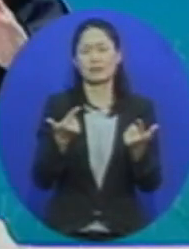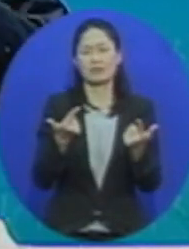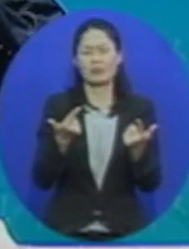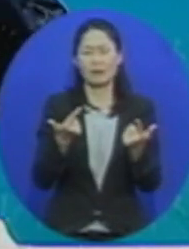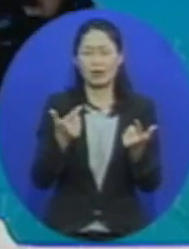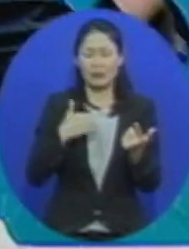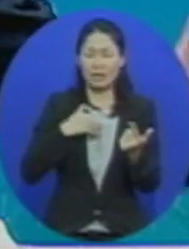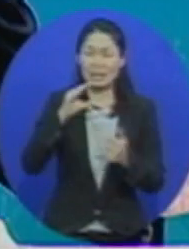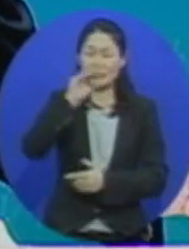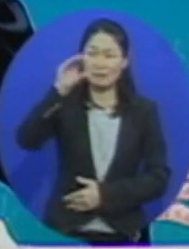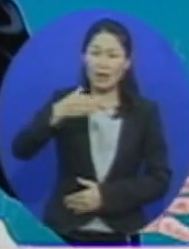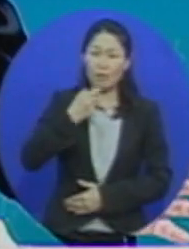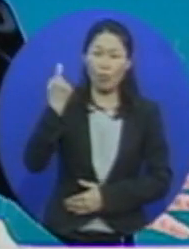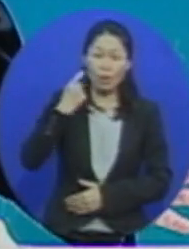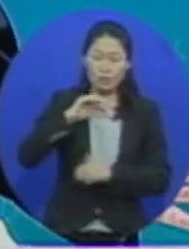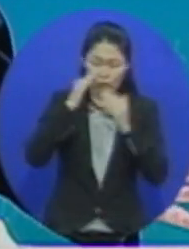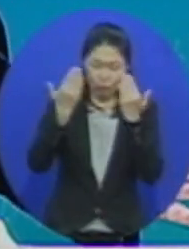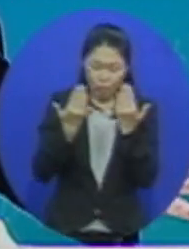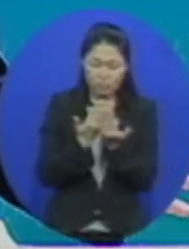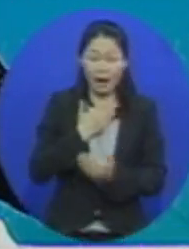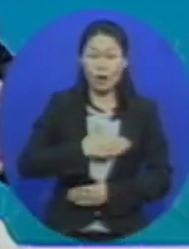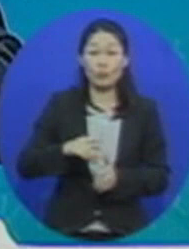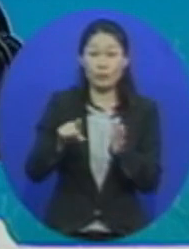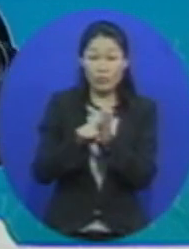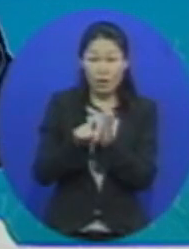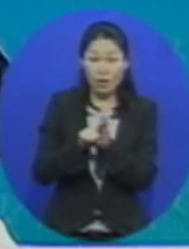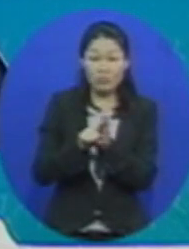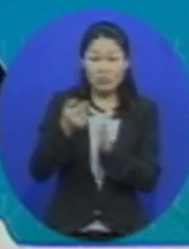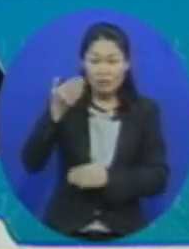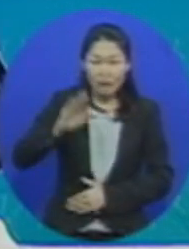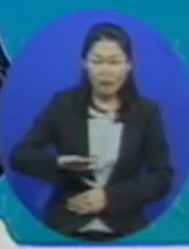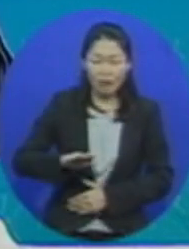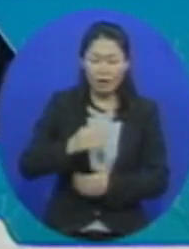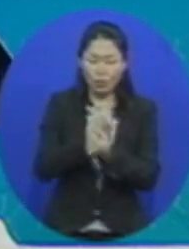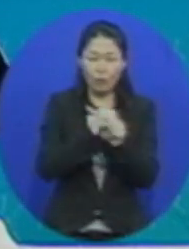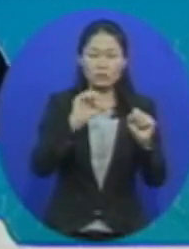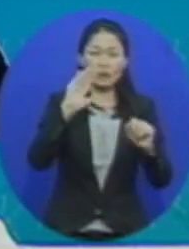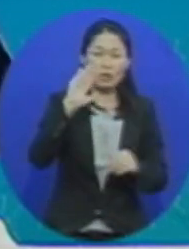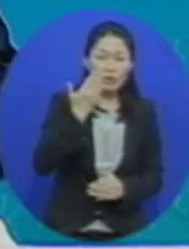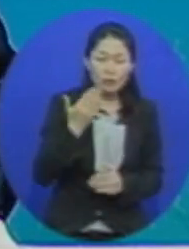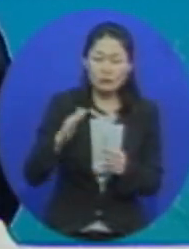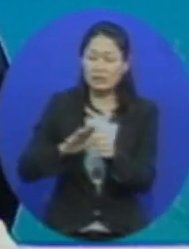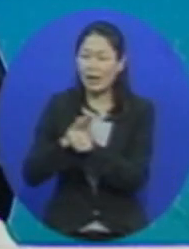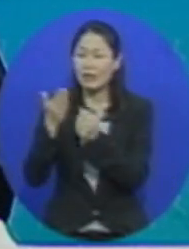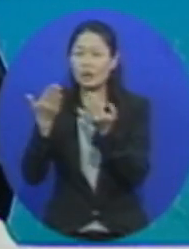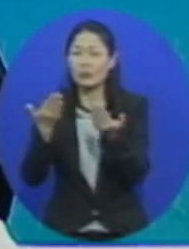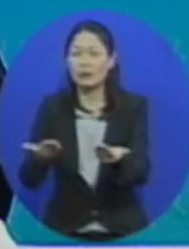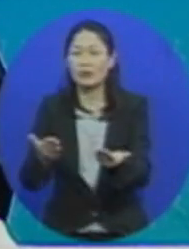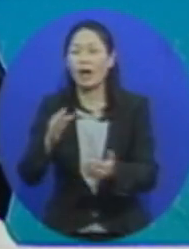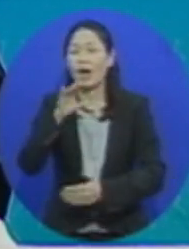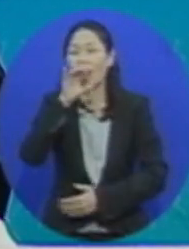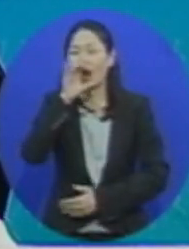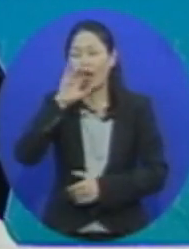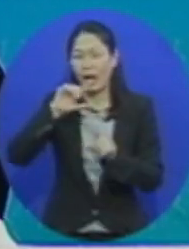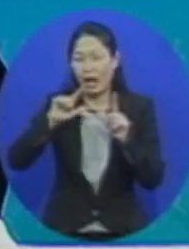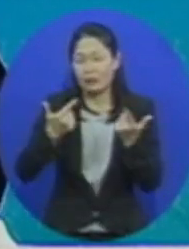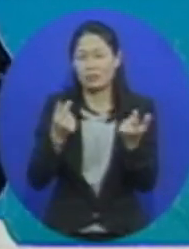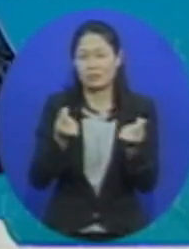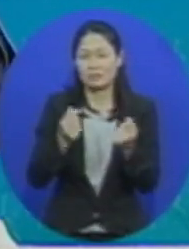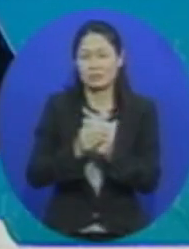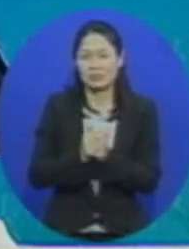십자가의 복음을 다 알고 믿는데 그런데 용서가 되고 사랑이 되는 것은 아니라고 말해요